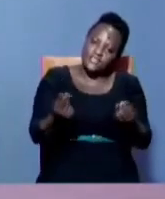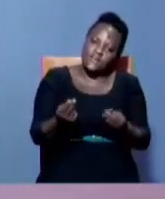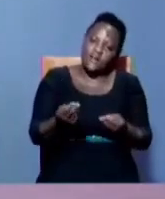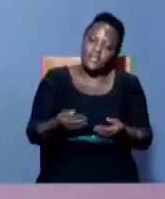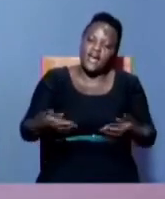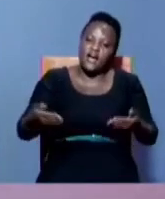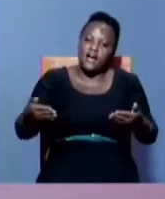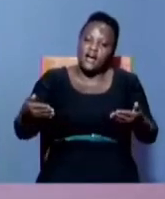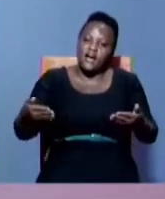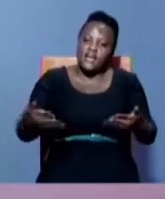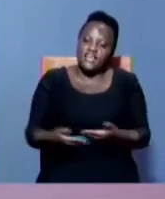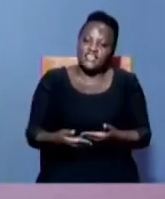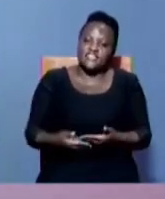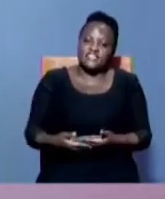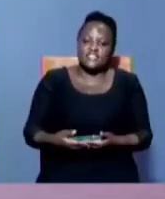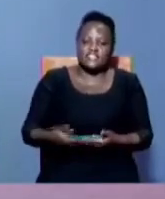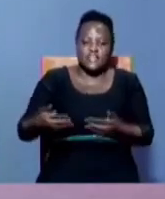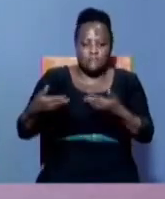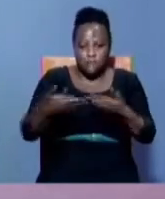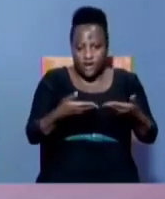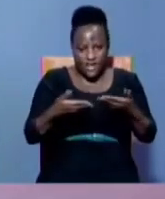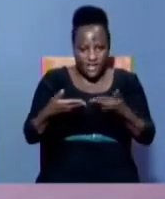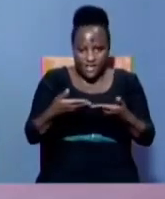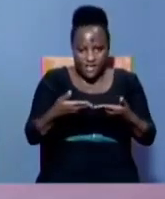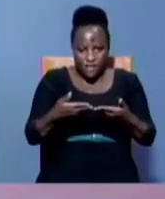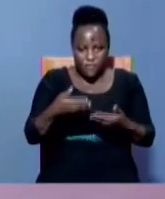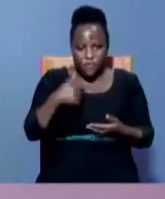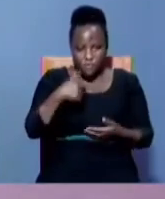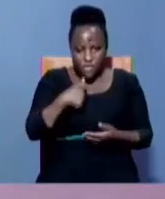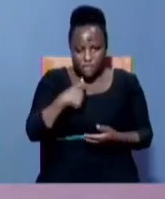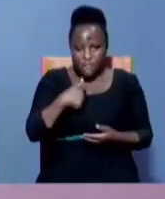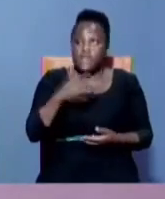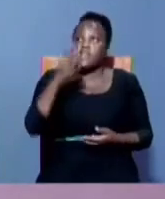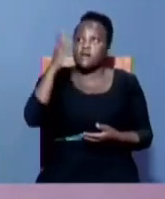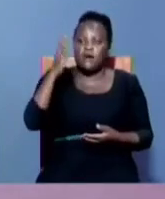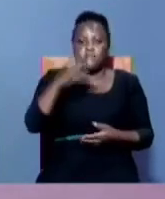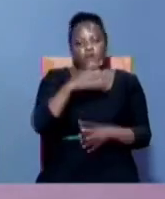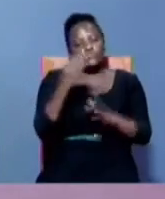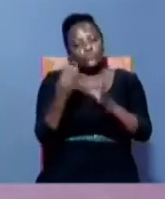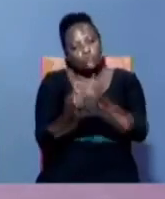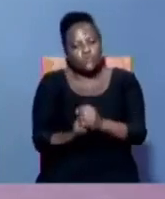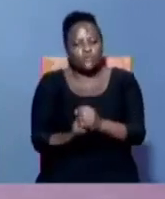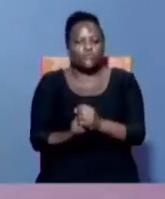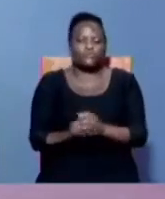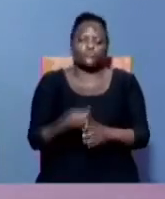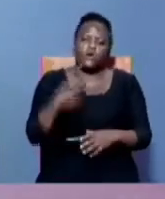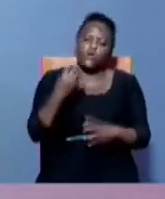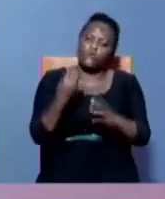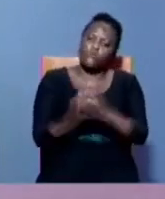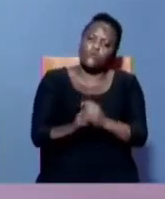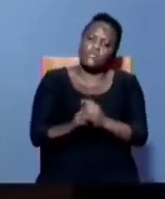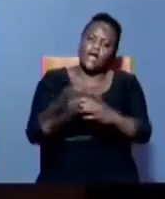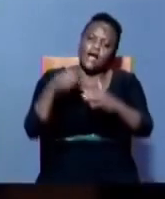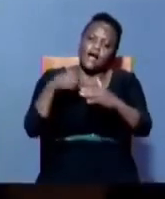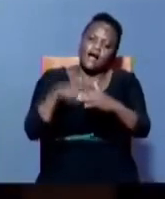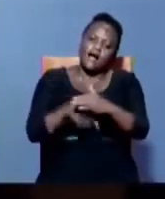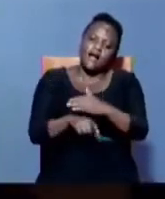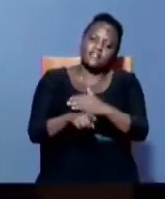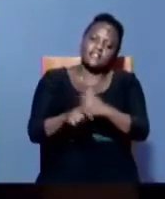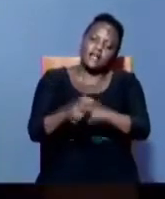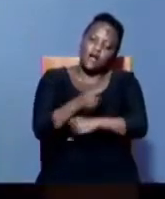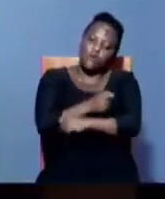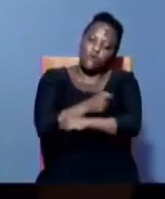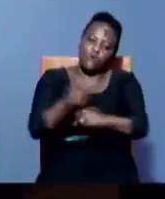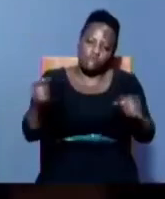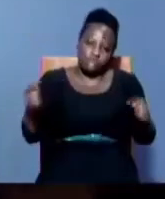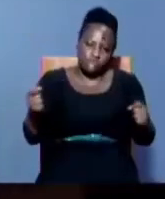mimi na baba tu umoja. Kwa hiyo unaona umoja katika wokovu. Kwa maana jinsi Mungu aliupenda ulimwengu hata akamtoa mwanao.